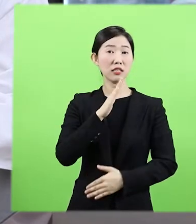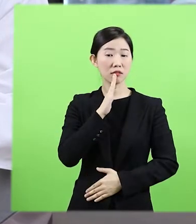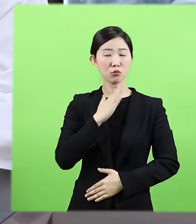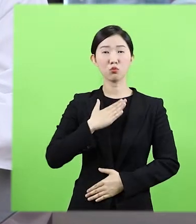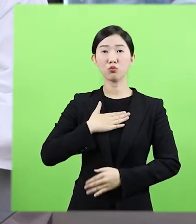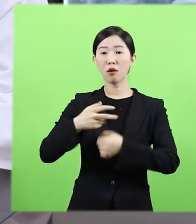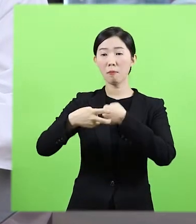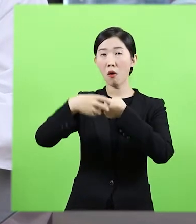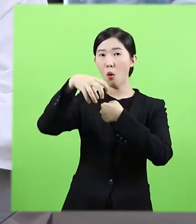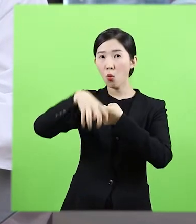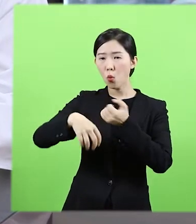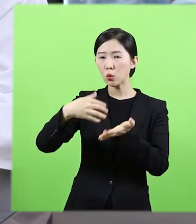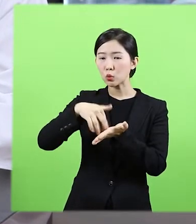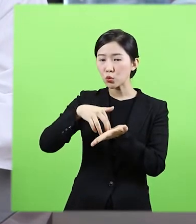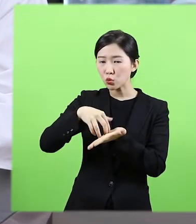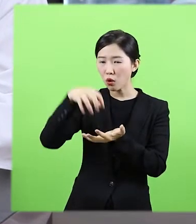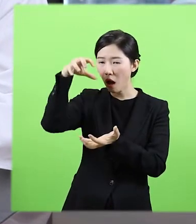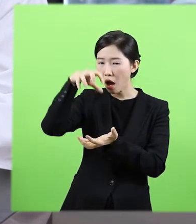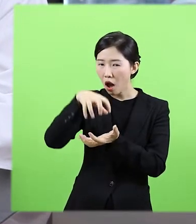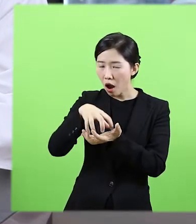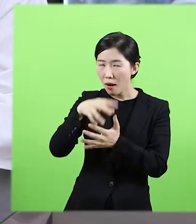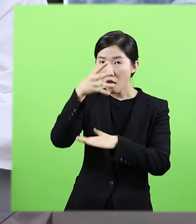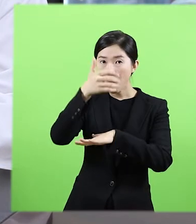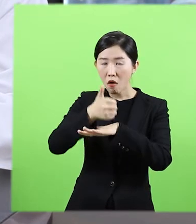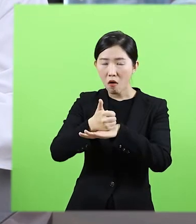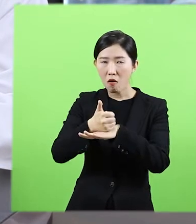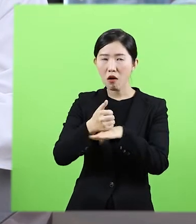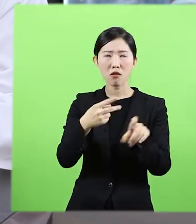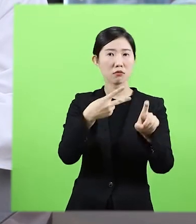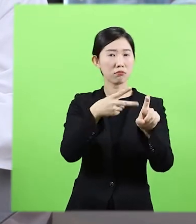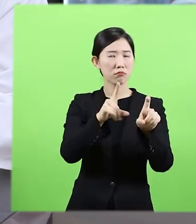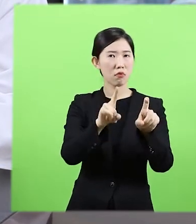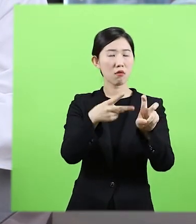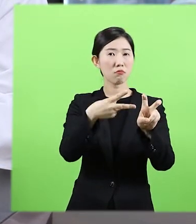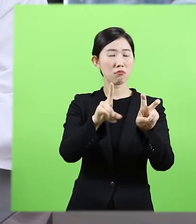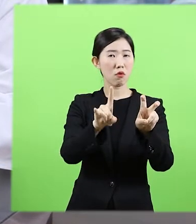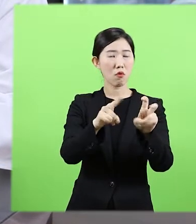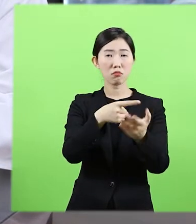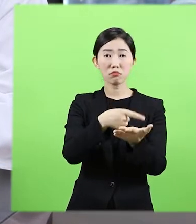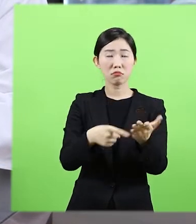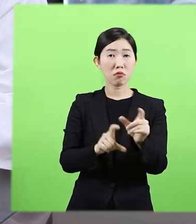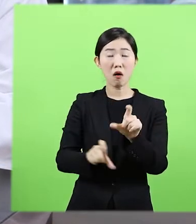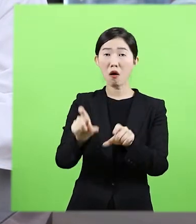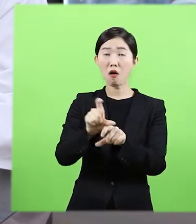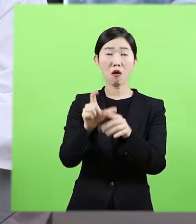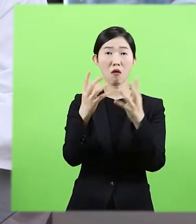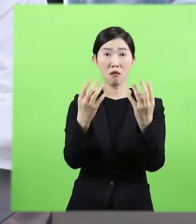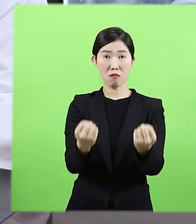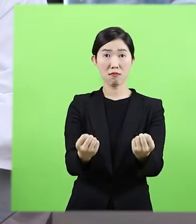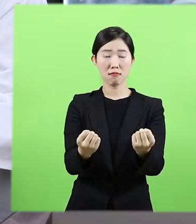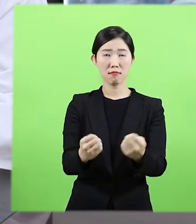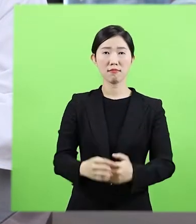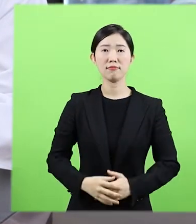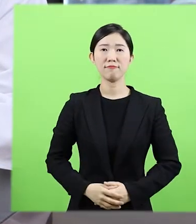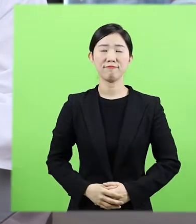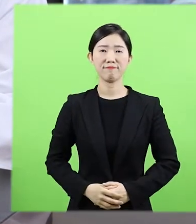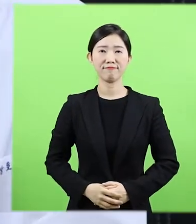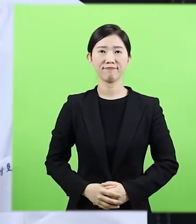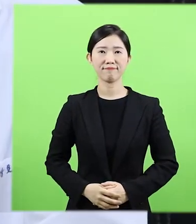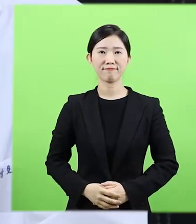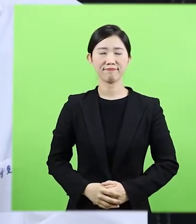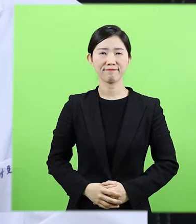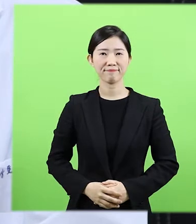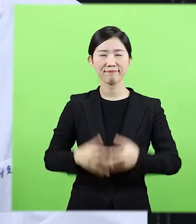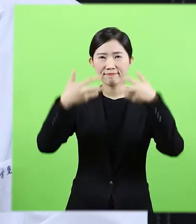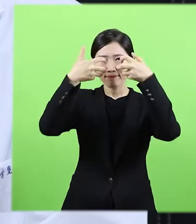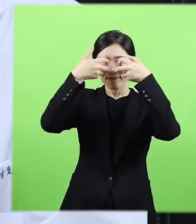쉬운데 실제 저희 병원에서 통계를 내본 거에 의하면 오히려 10대, 20대가 실제 더 많은 것을 알 수 있습니다.